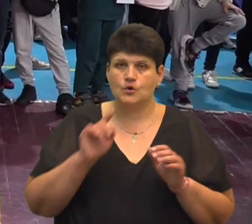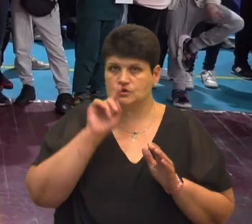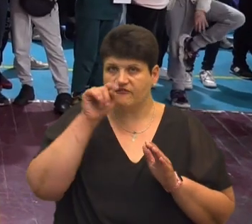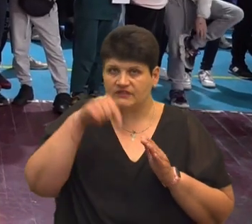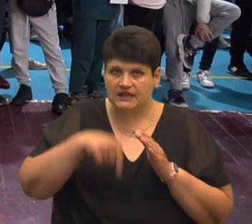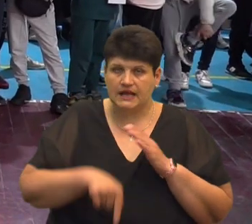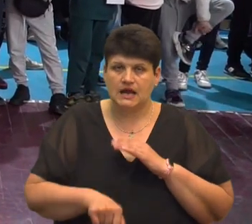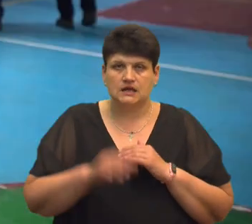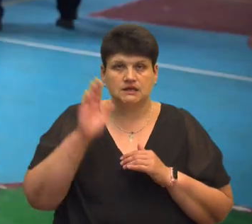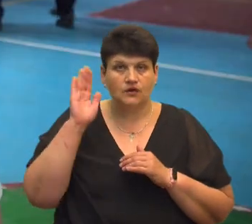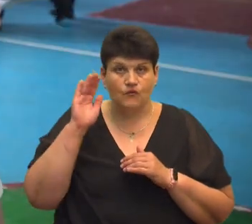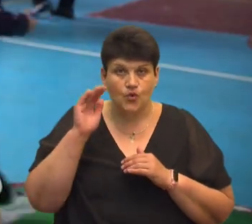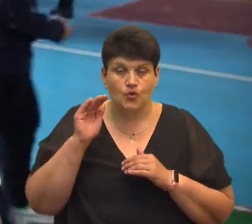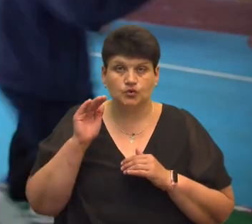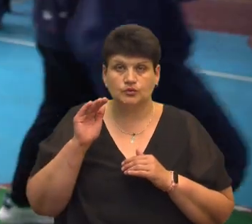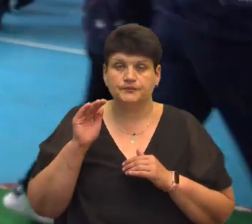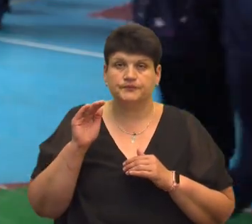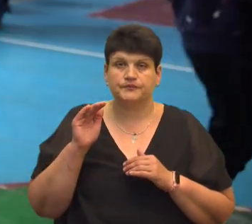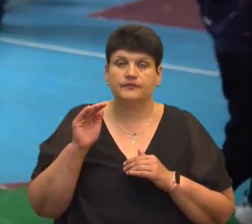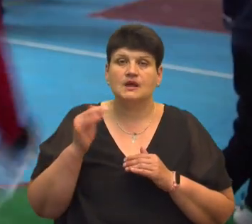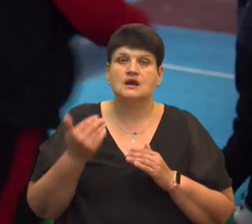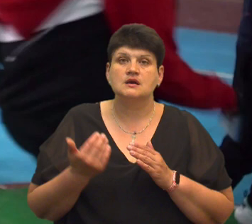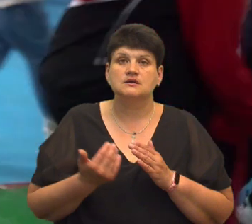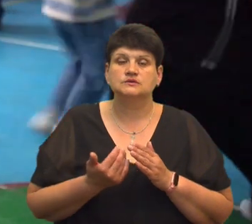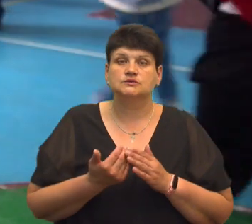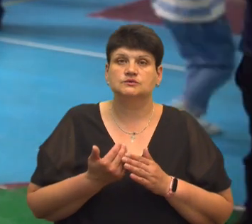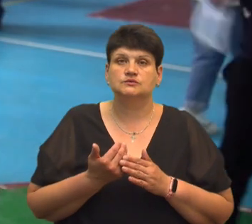Вони арестовують, наприклад, це.